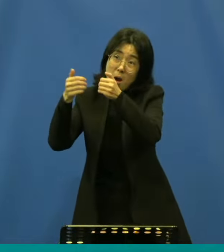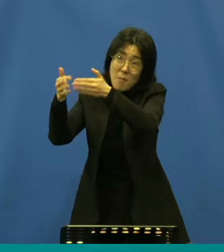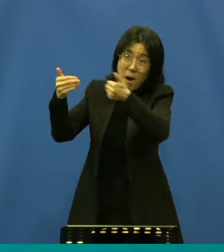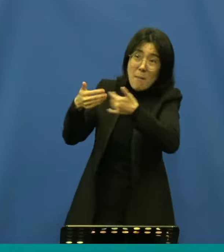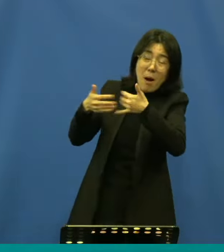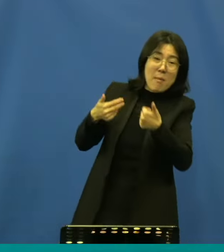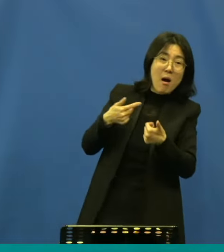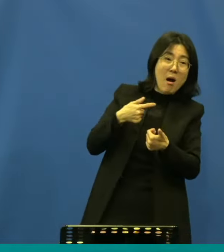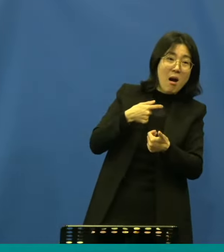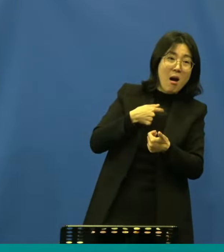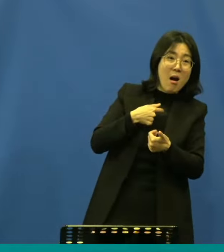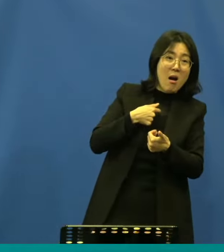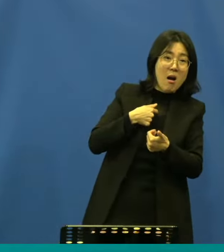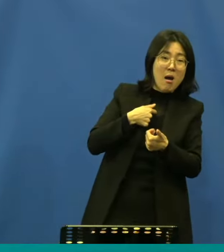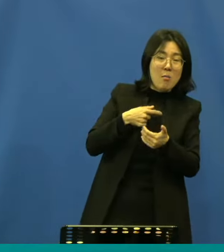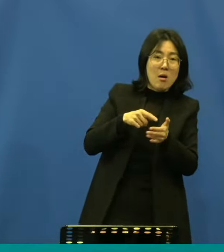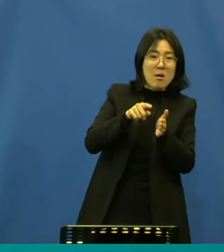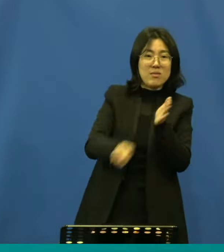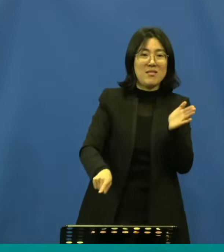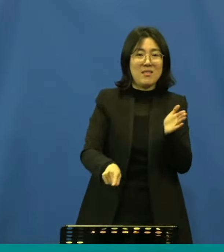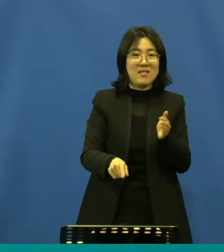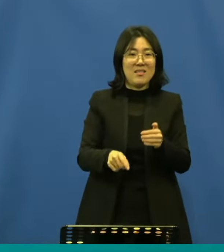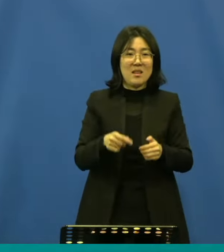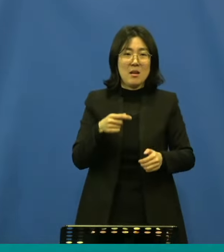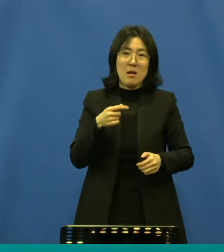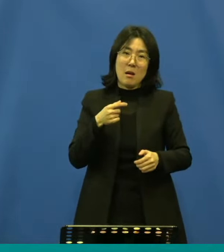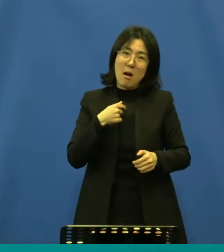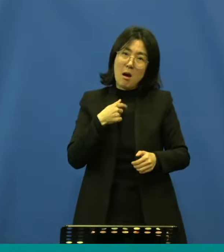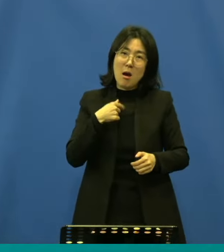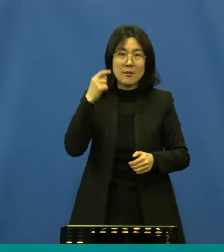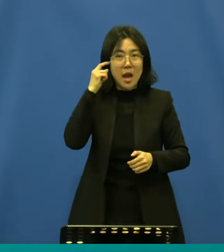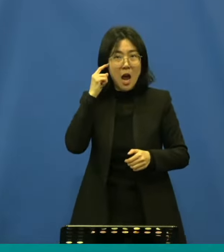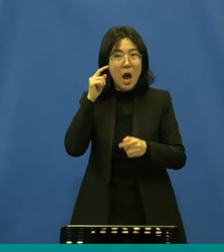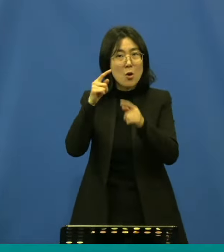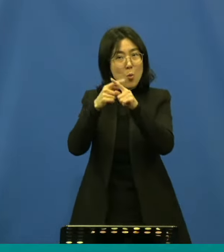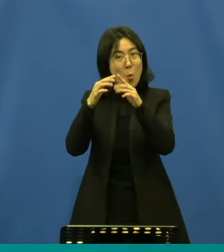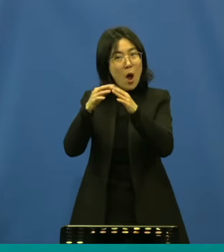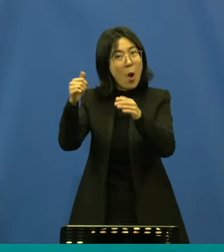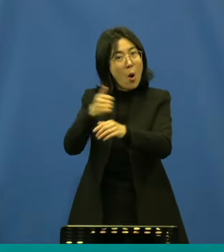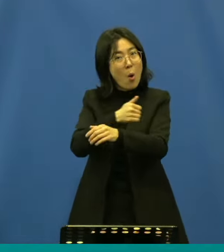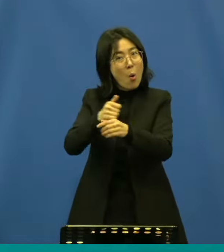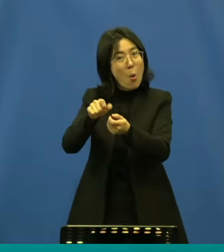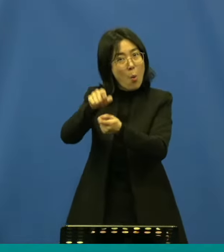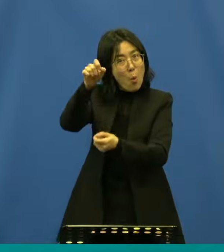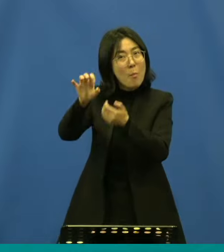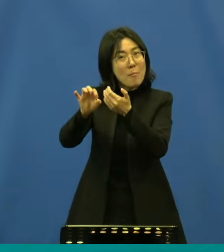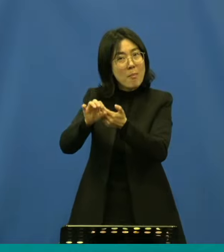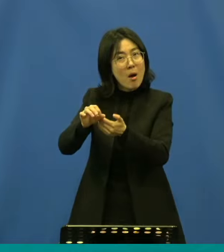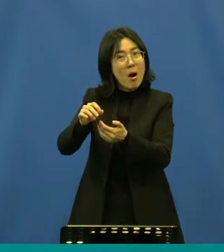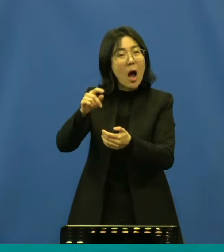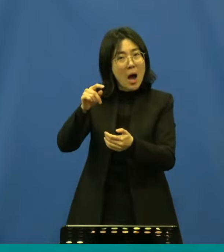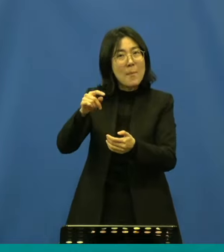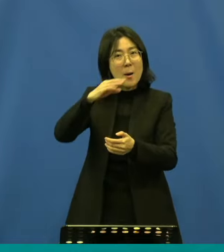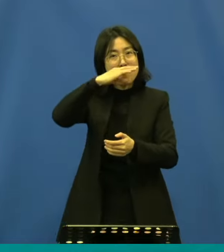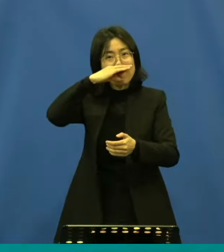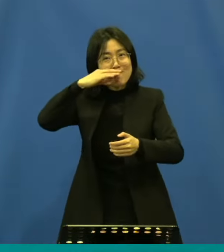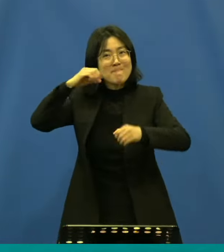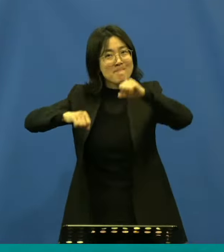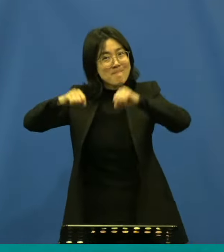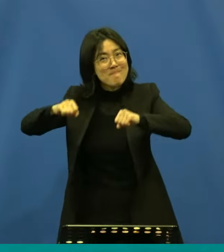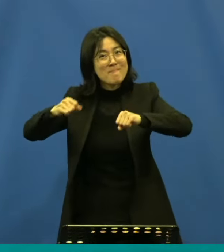틀림없이 어느 정도 수준의 이상일 거라는 기대치가 있는 거예요. 그런데 어느 날 그 기대치에 한참